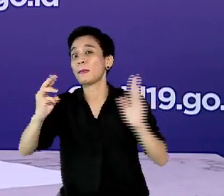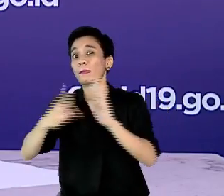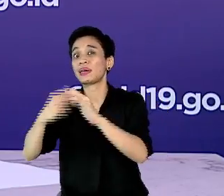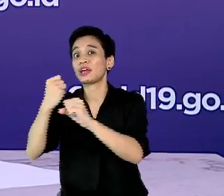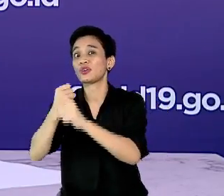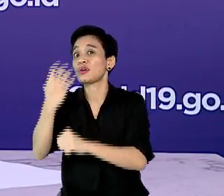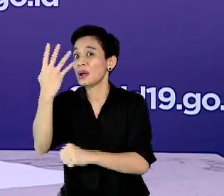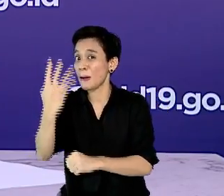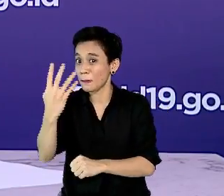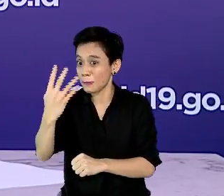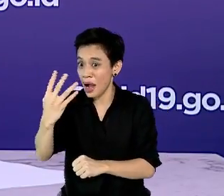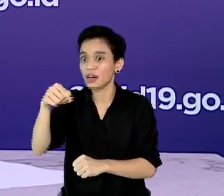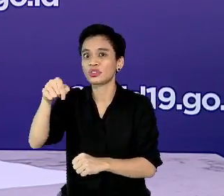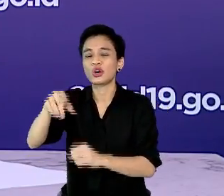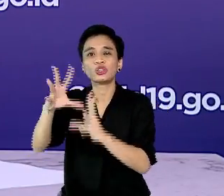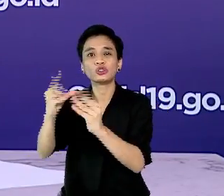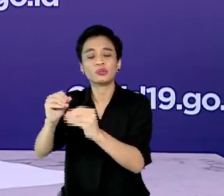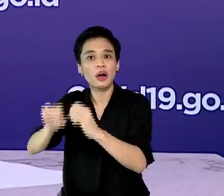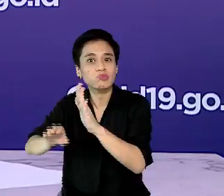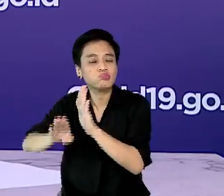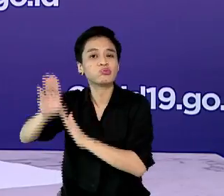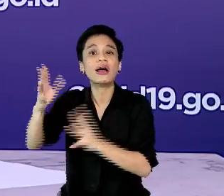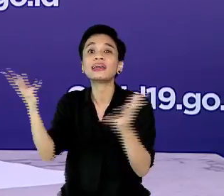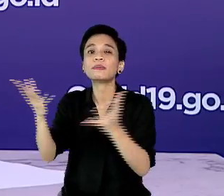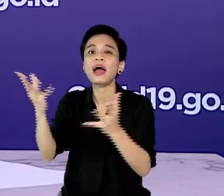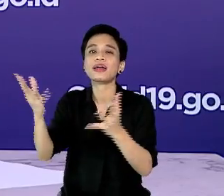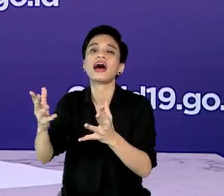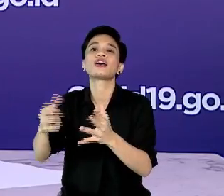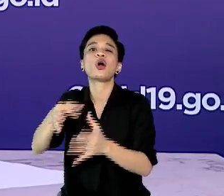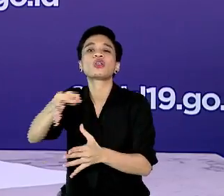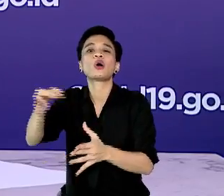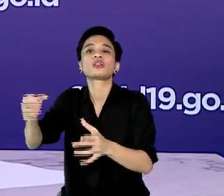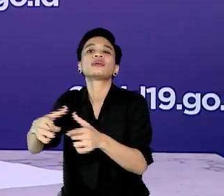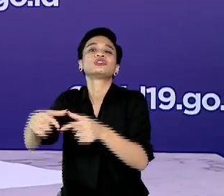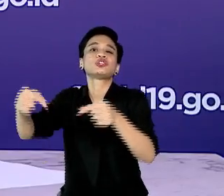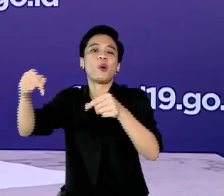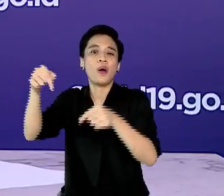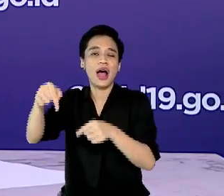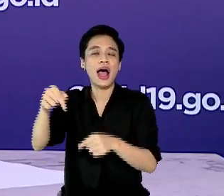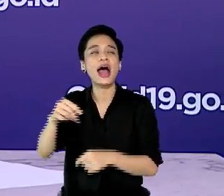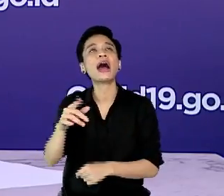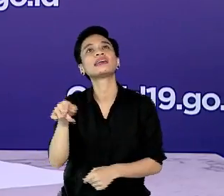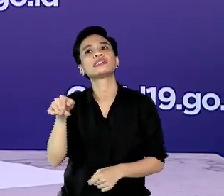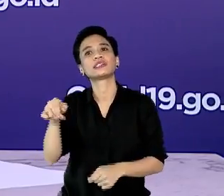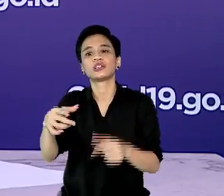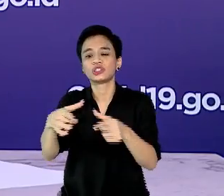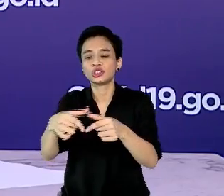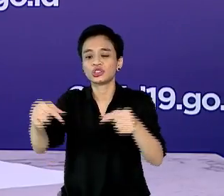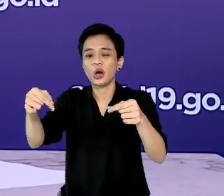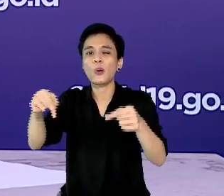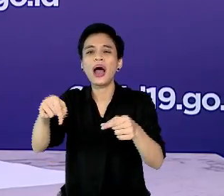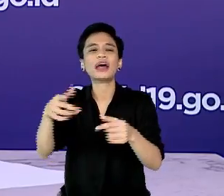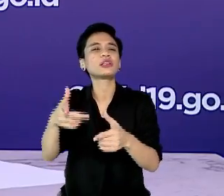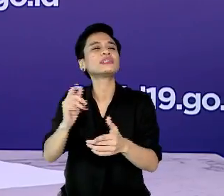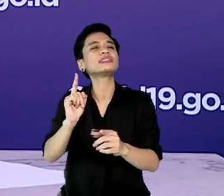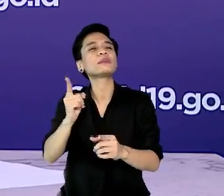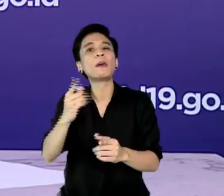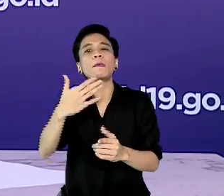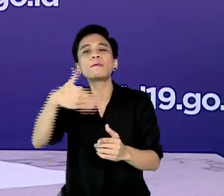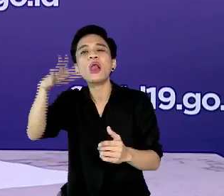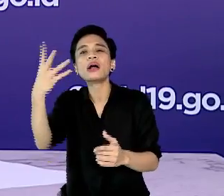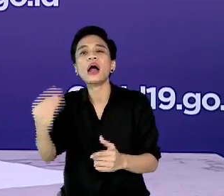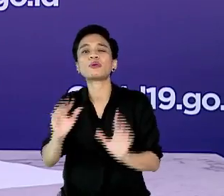diisi oleh provinsi dari Pulau Jawa. Mengingat 5 provinsi ini adalah daerah asal dan tujuan mudik,